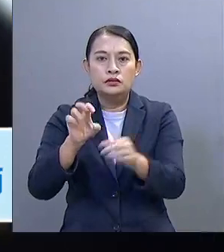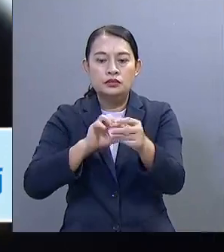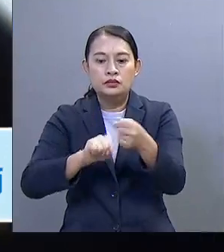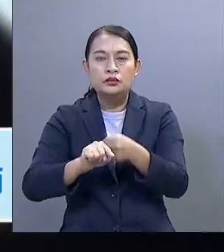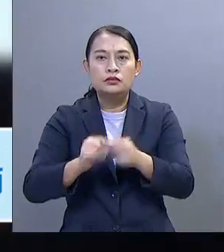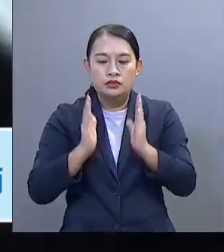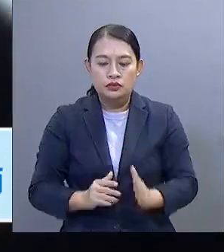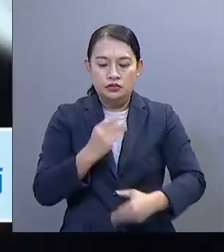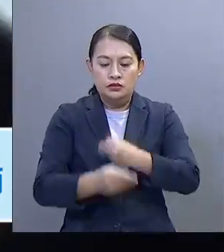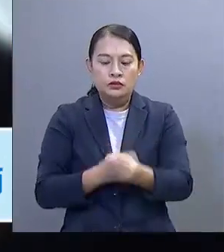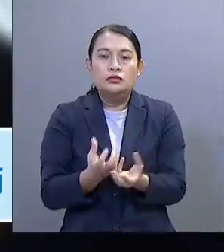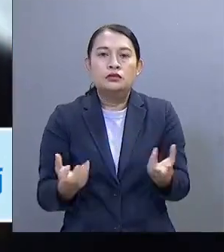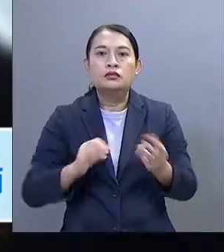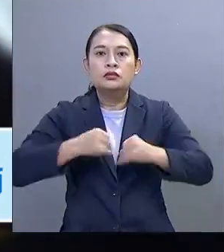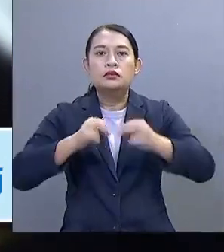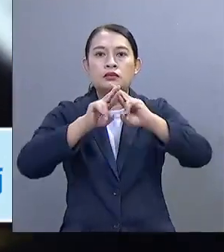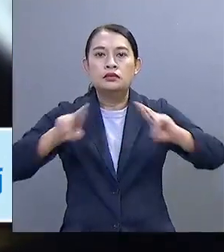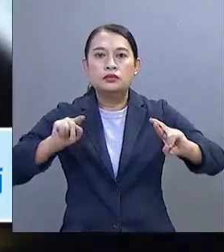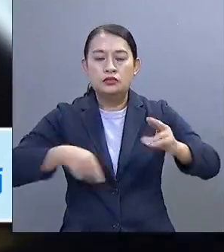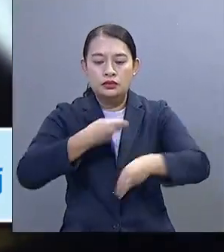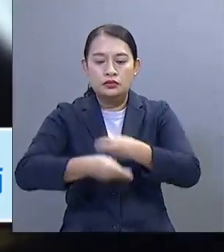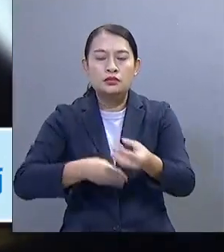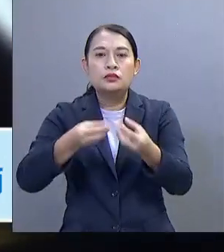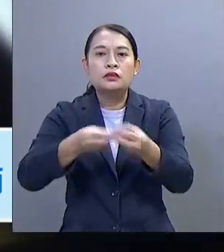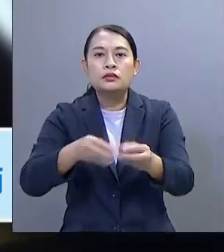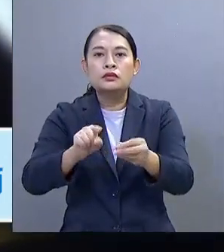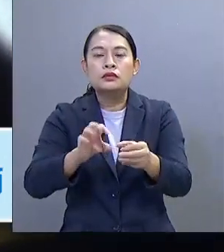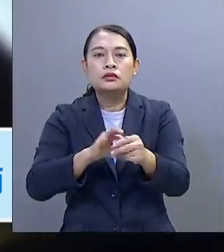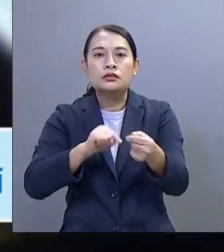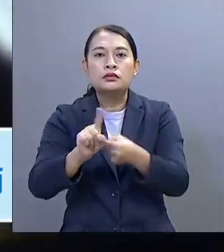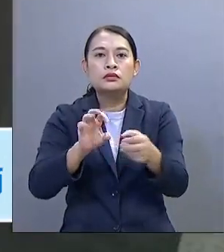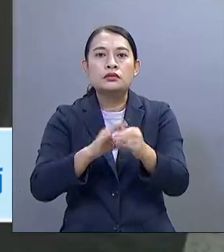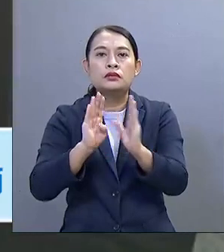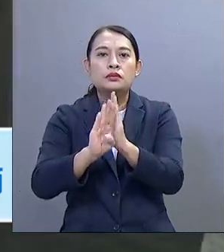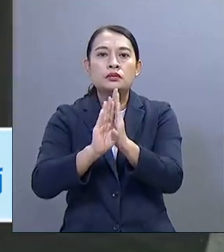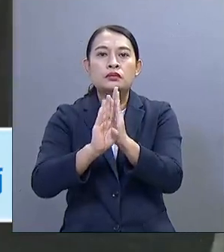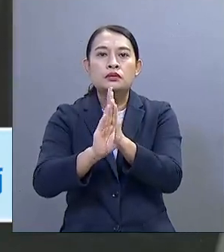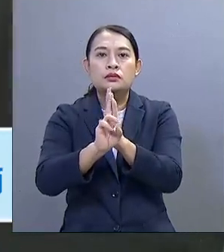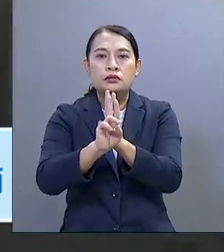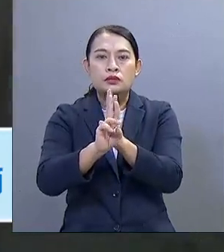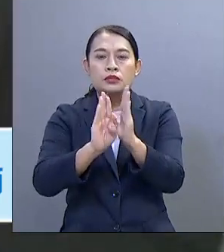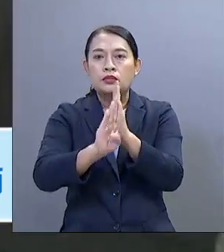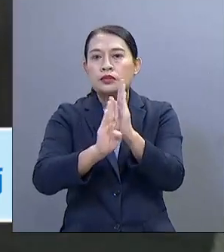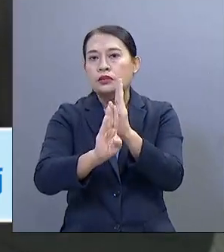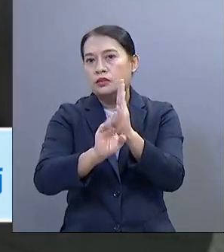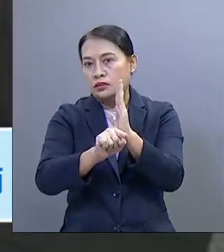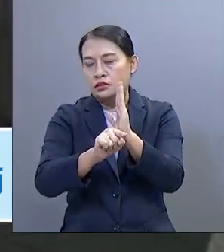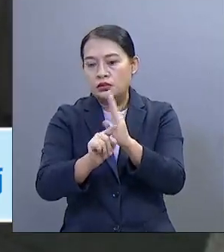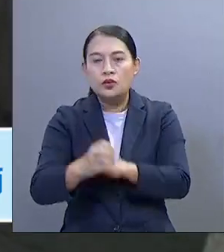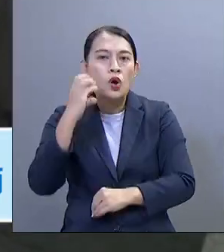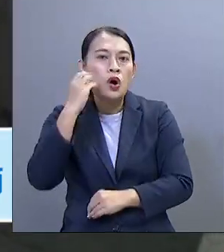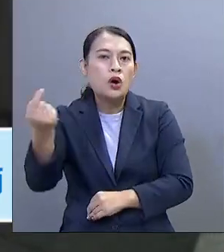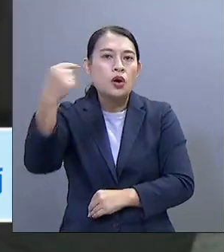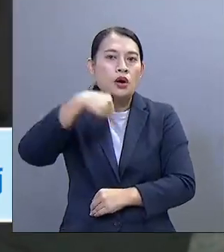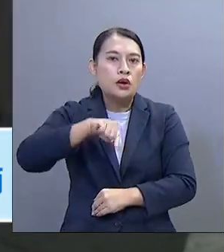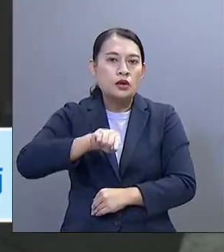ี้เป็พ่อข้า เป็นเจ้าของร้านคลังไข่ใเทศบาเมองนางรองที่บุรีรำถูกกคอลเซอรอร ธุระสัธมาอายบอ้าง